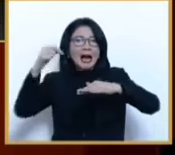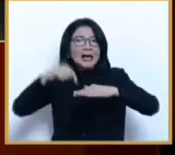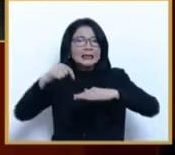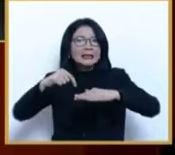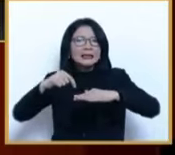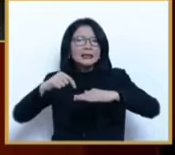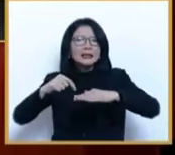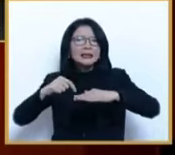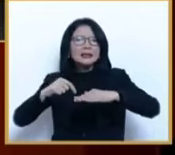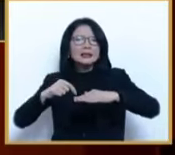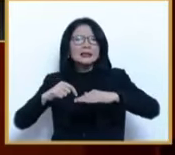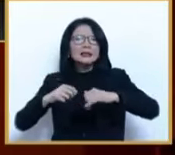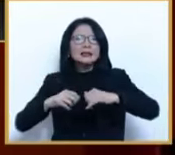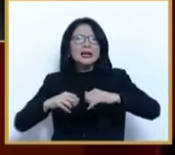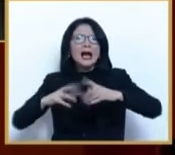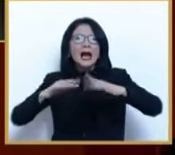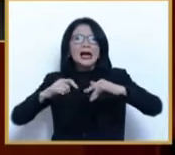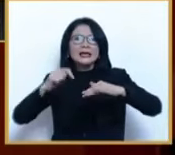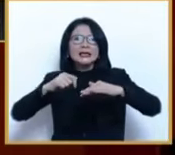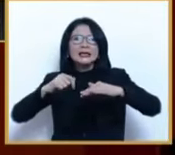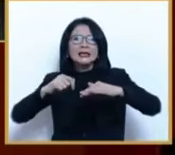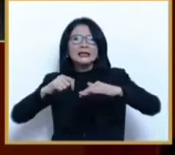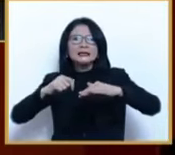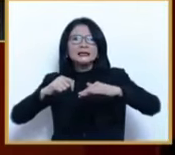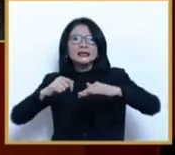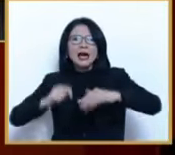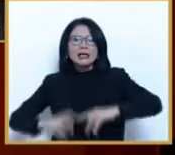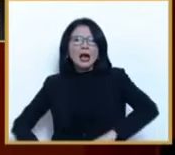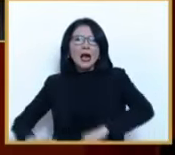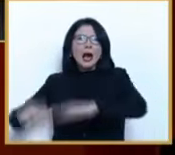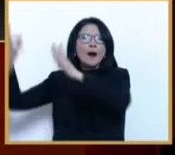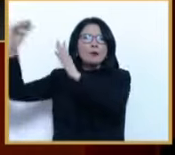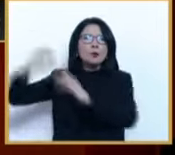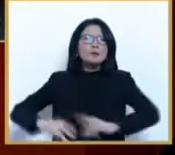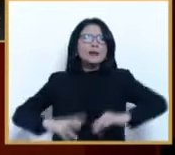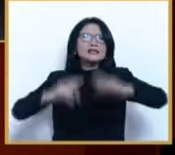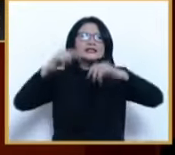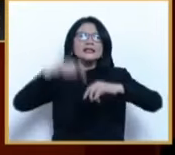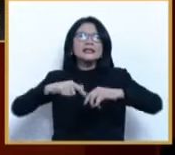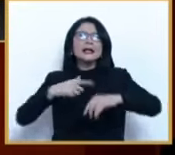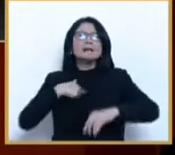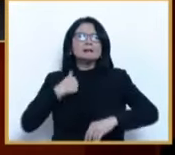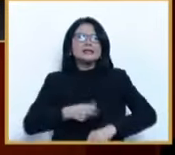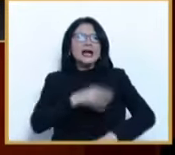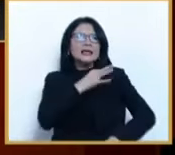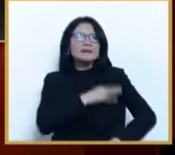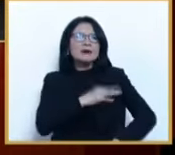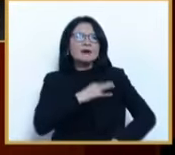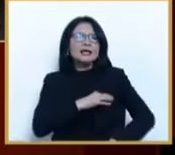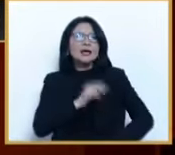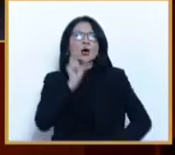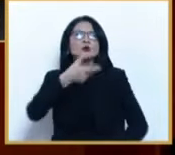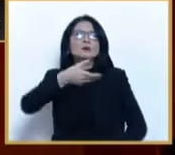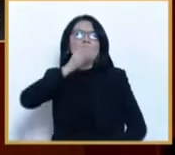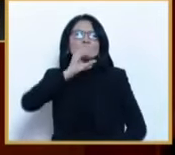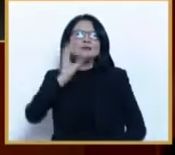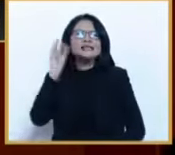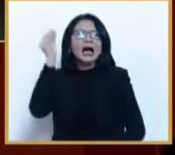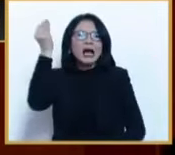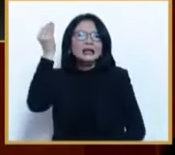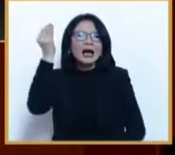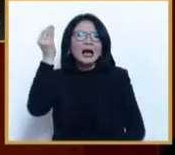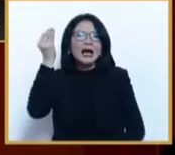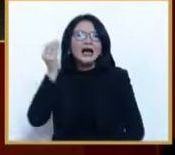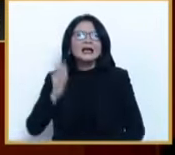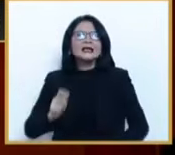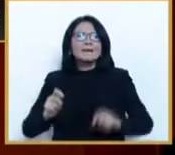menjadi yang dari banjir kiriman ini bisa dimanfaatkan untuk air minum di Jakarta dengan